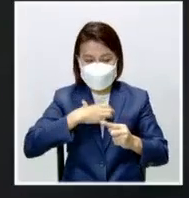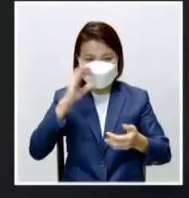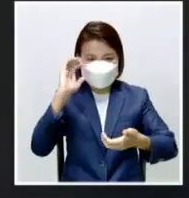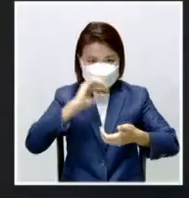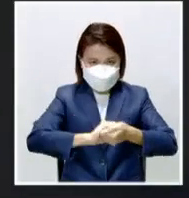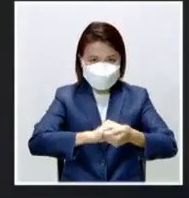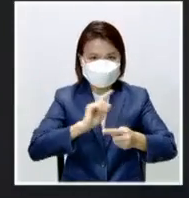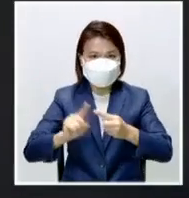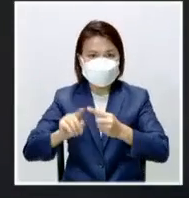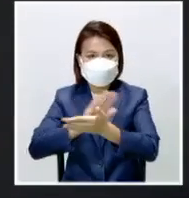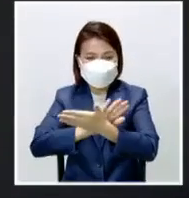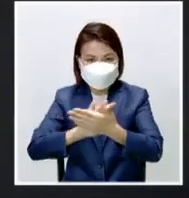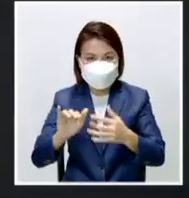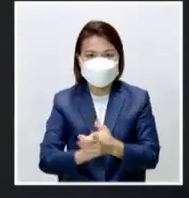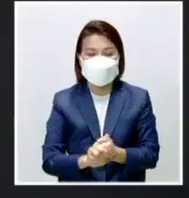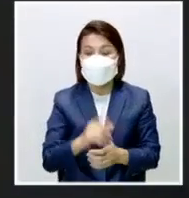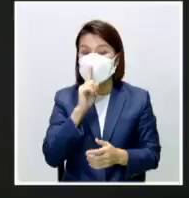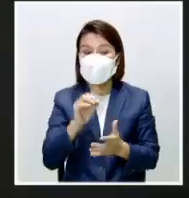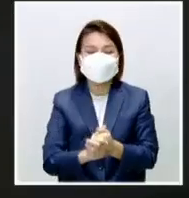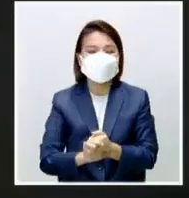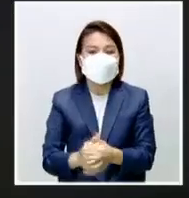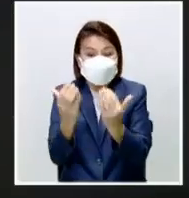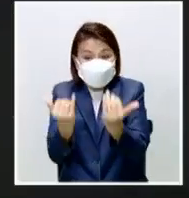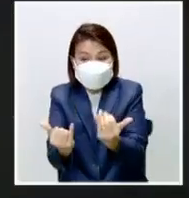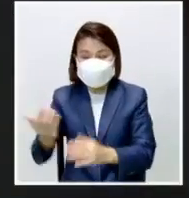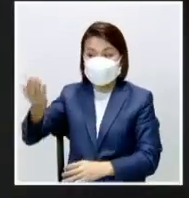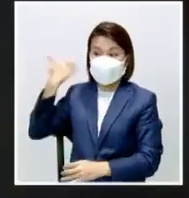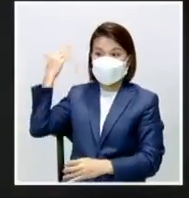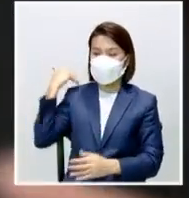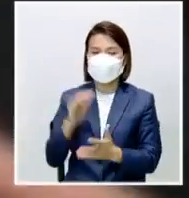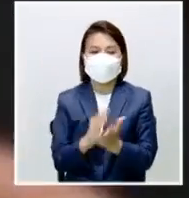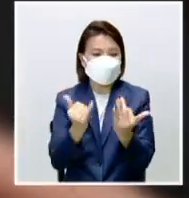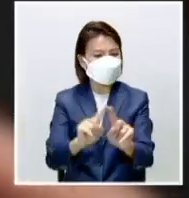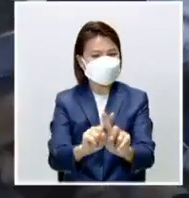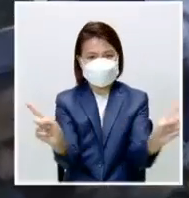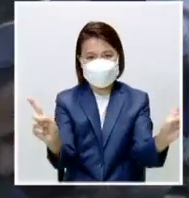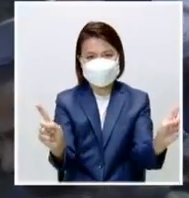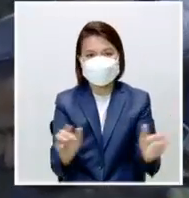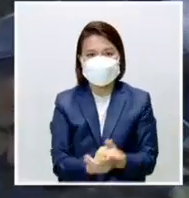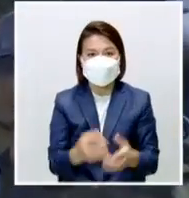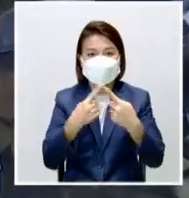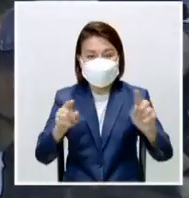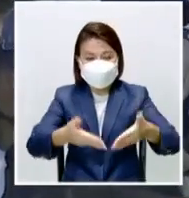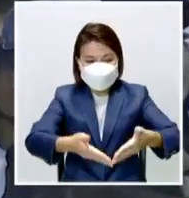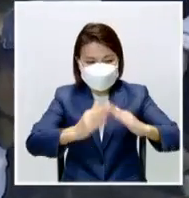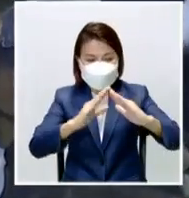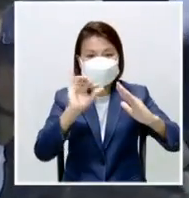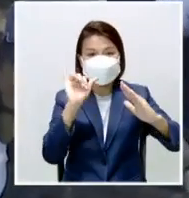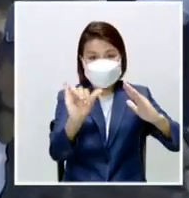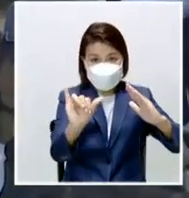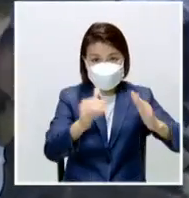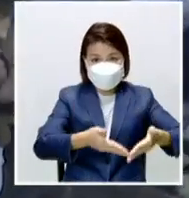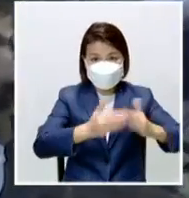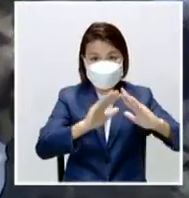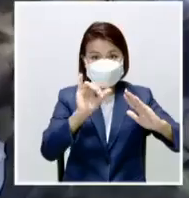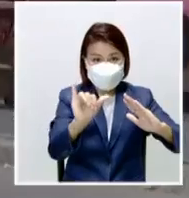ติและจะมีความแตกต่างกันอย่างมากระหว่างตาลิบันยุคนี้กับยุคเมื่อ20ปีก่อนแต่ว่ายังไม่ทันจัดตั้งรัฐบาลบริหารประเทศเลยนะ